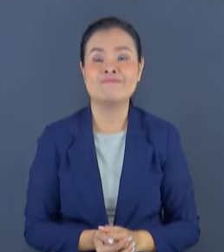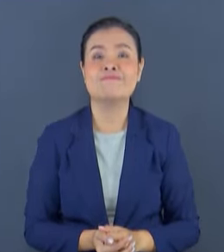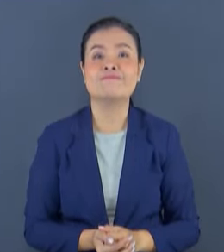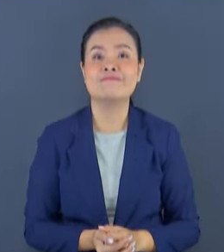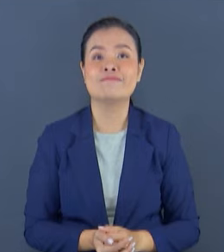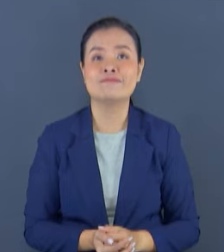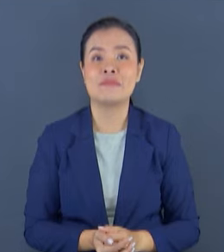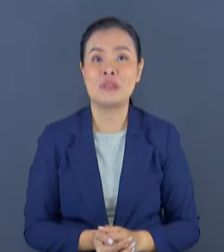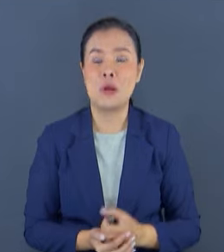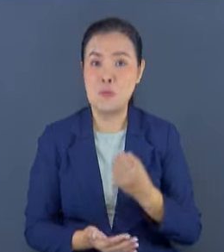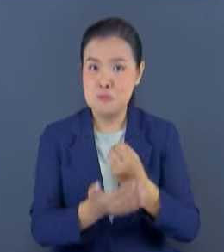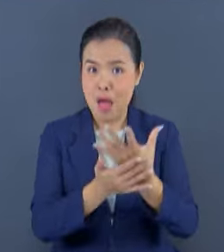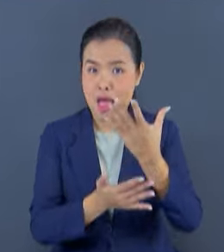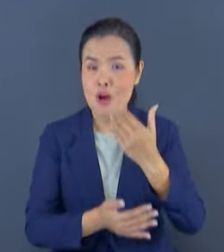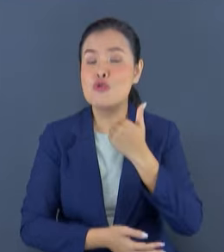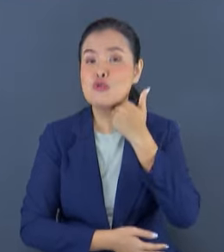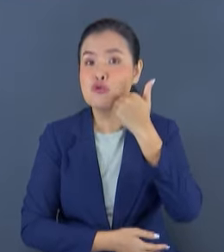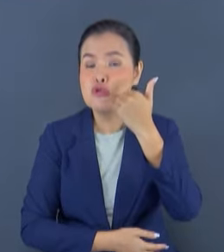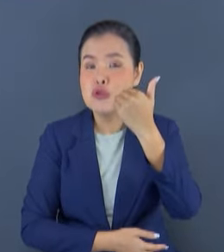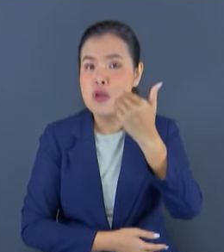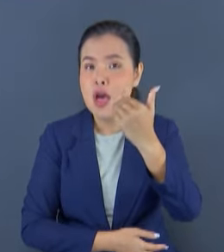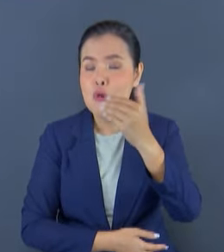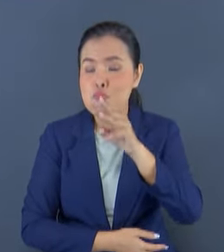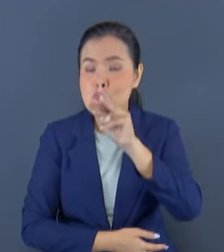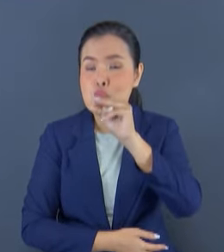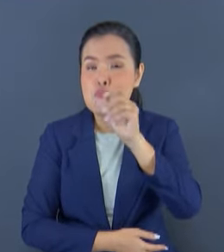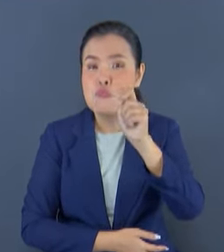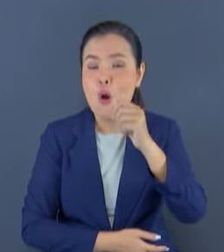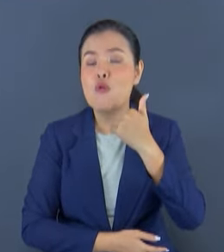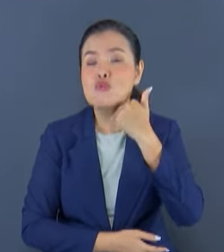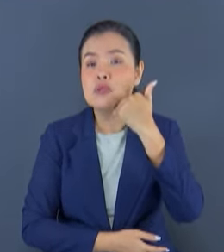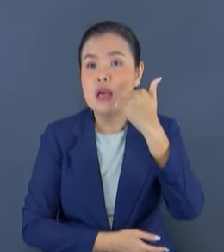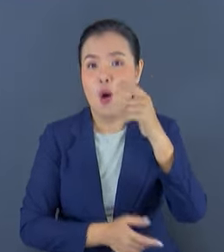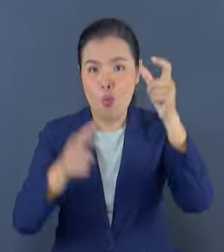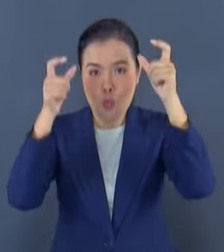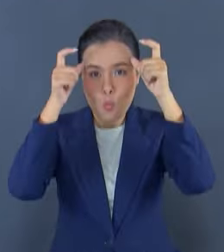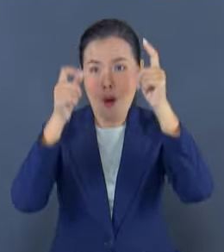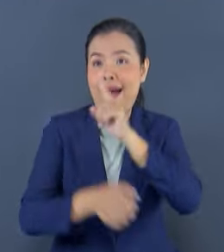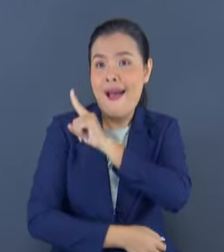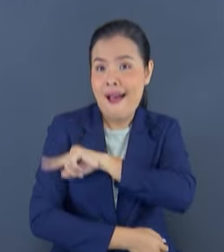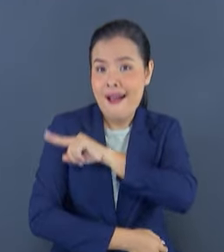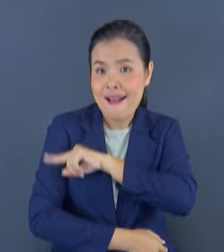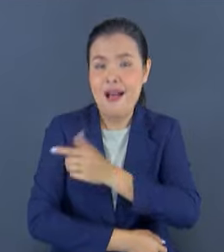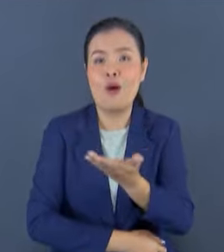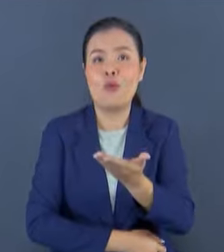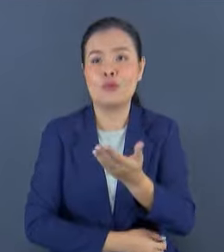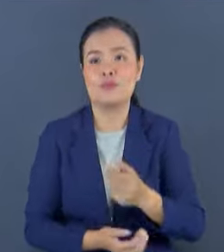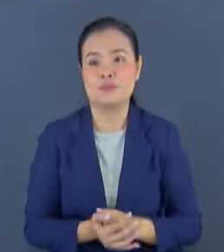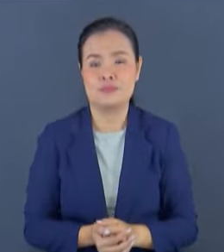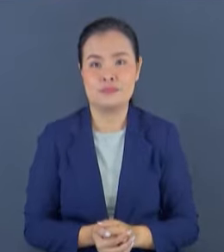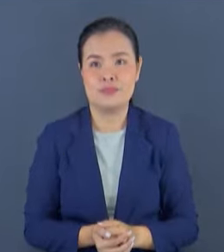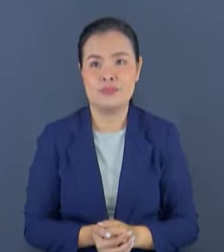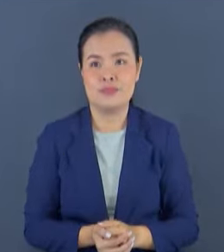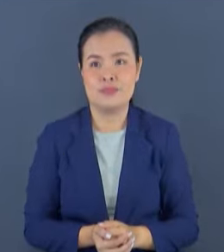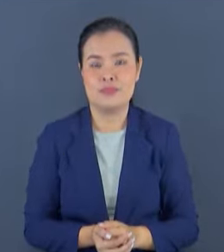หมอ แต่วัวแพงนี่มันร้องมอเหมือนกันไหมฮะ โอ้นั่นน่ะสิอยากฟังเสียงเหมือนกันนี่คือวัวตัวสีขาวใสตัวนี้ครับมีชื่อว่าเวติน